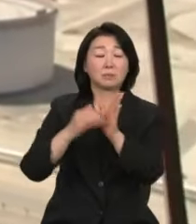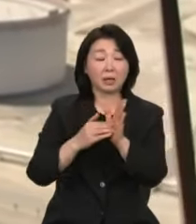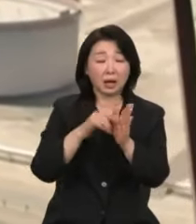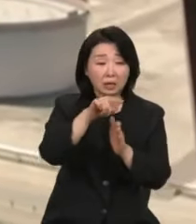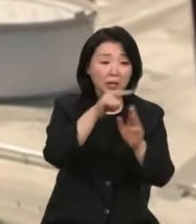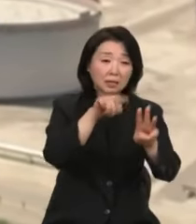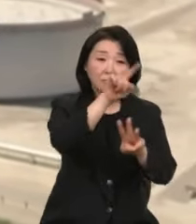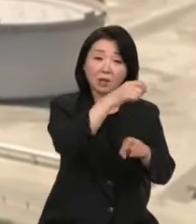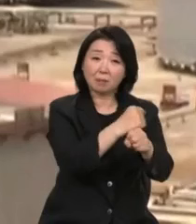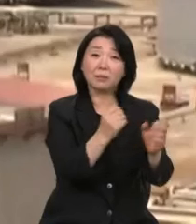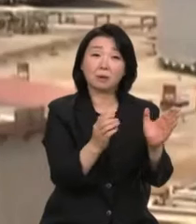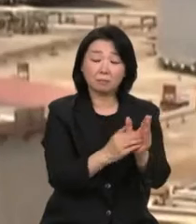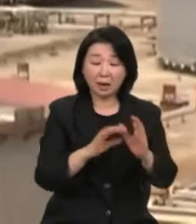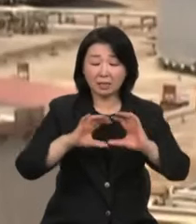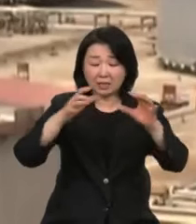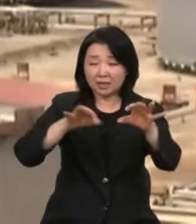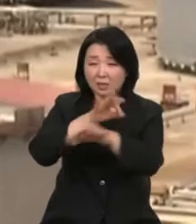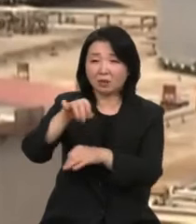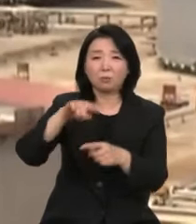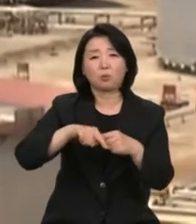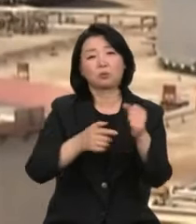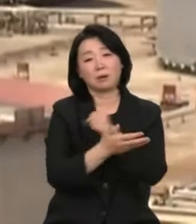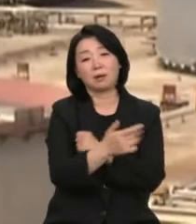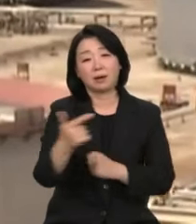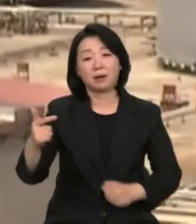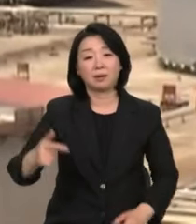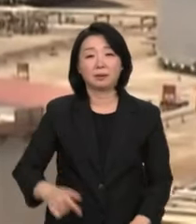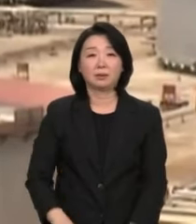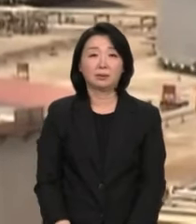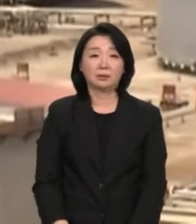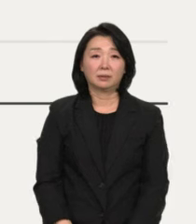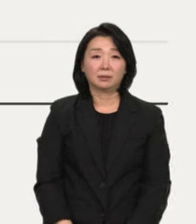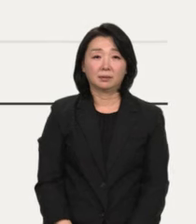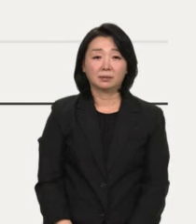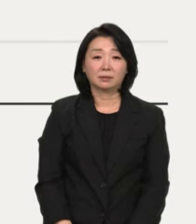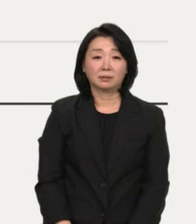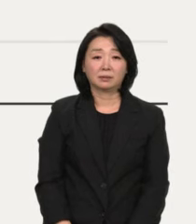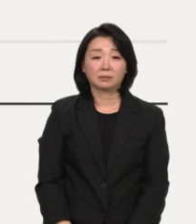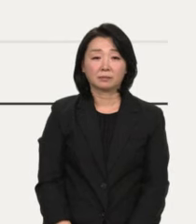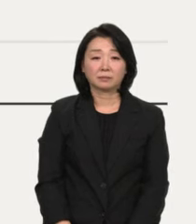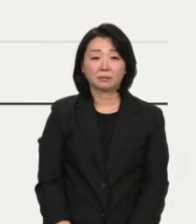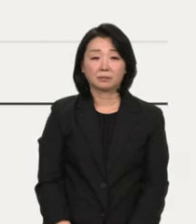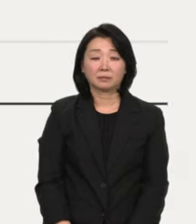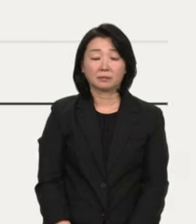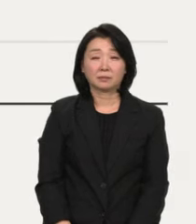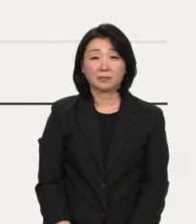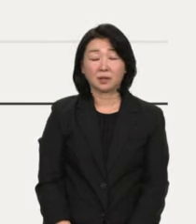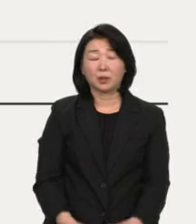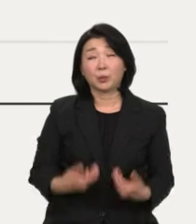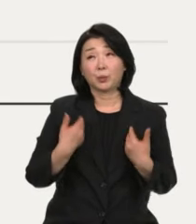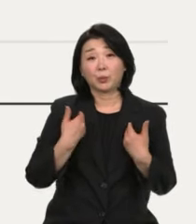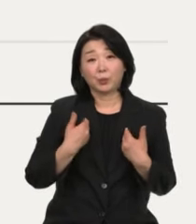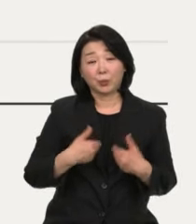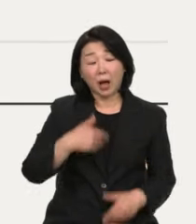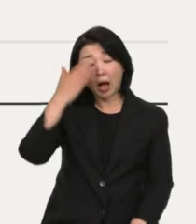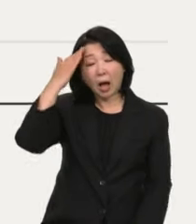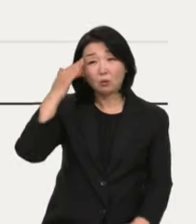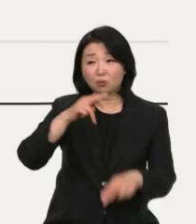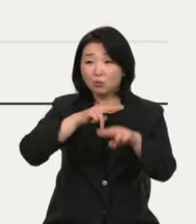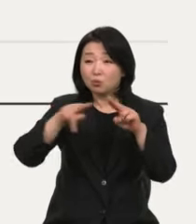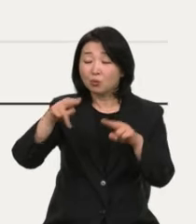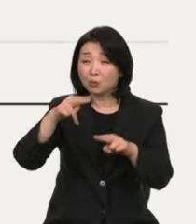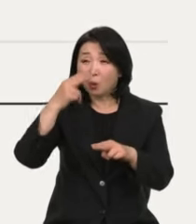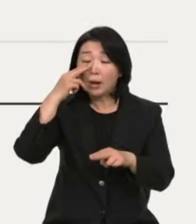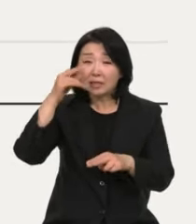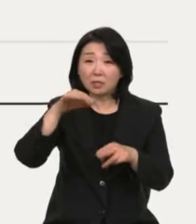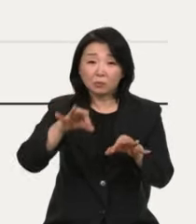만큼 세계 경제 전체가 영향을 받을 거란 분석도 나옵니다. 한동안 잠잠했던 국내 주유소 기름값은